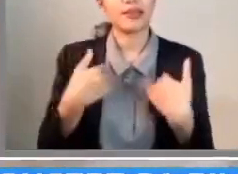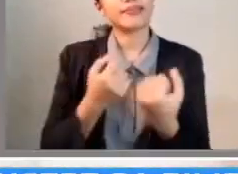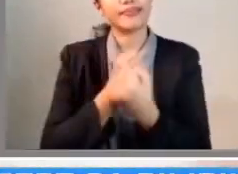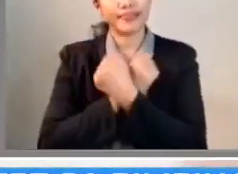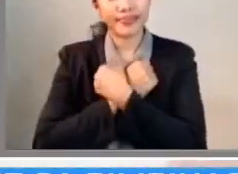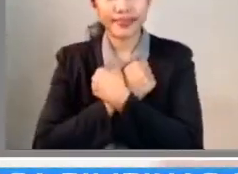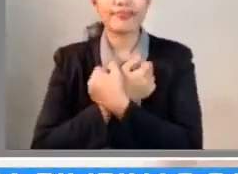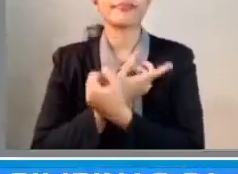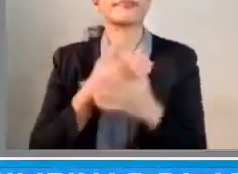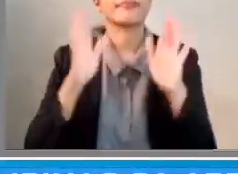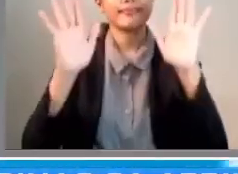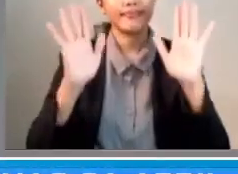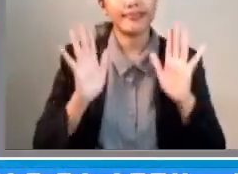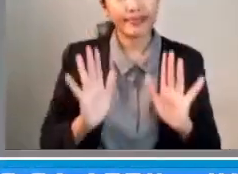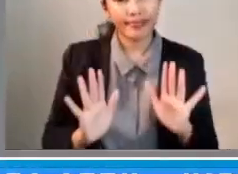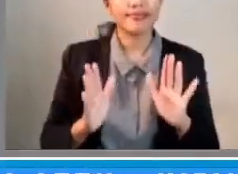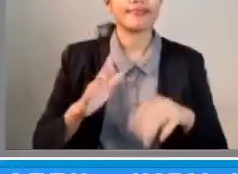Gabi.